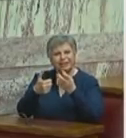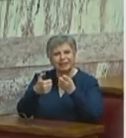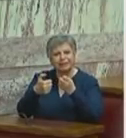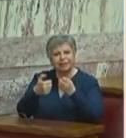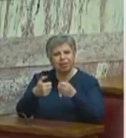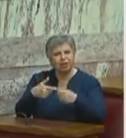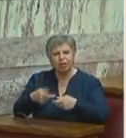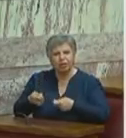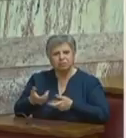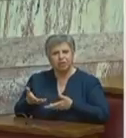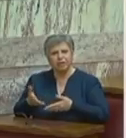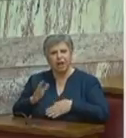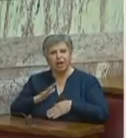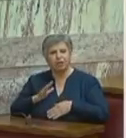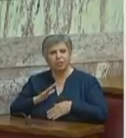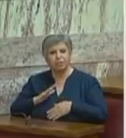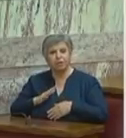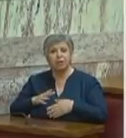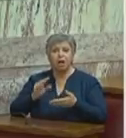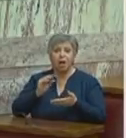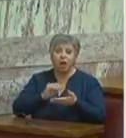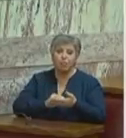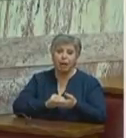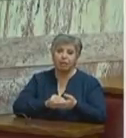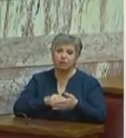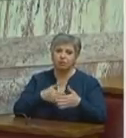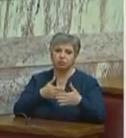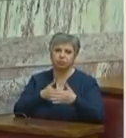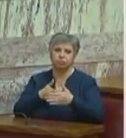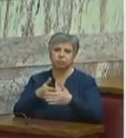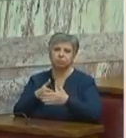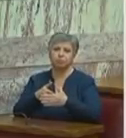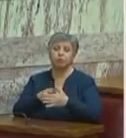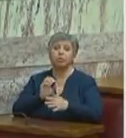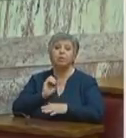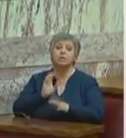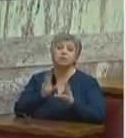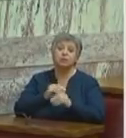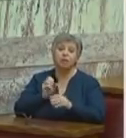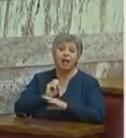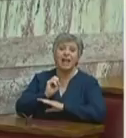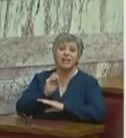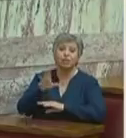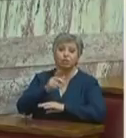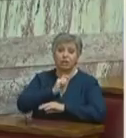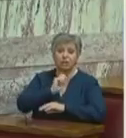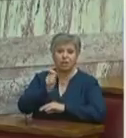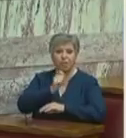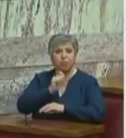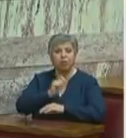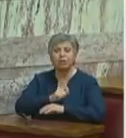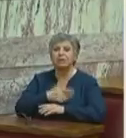όμως υπάρχει αδιέξοδο και στον πιο ευαίσθητο χώρο που είναι η εξωτερική πολιτική και η πολιτική ασφάλειας και